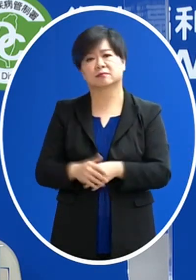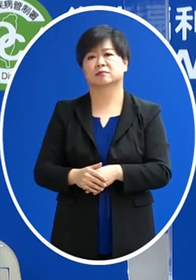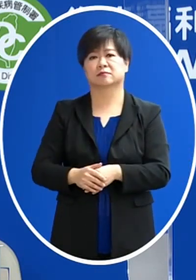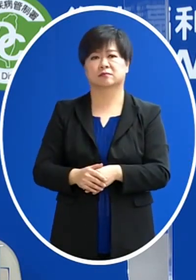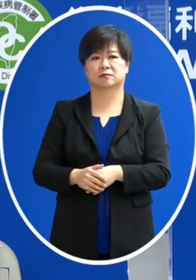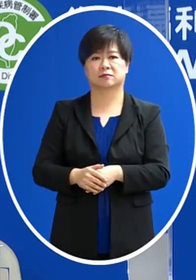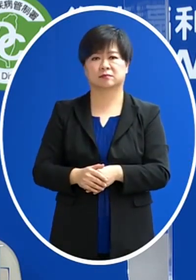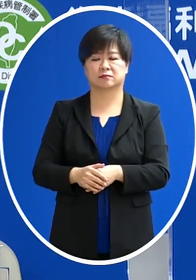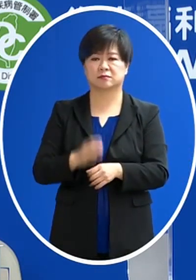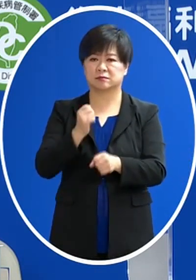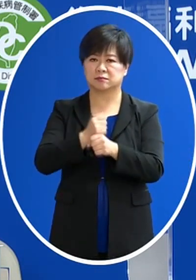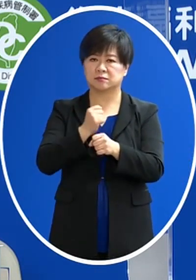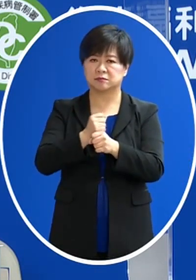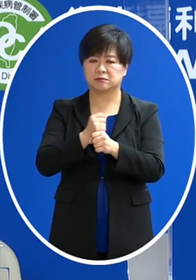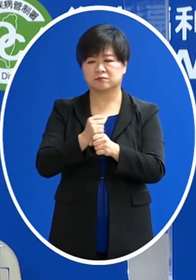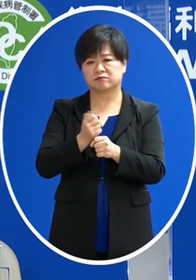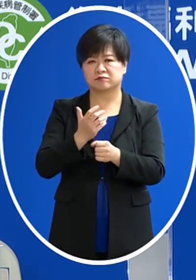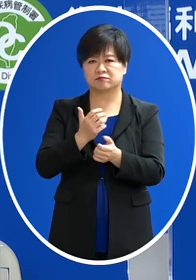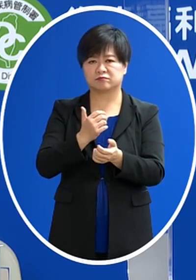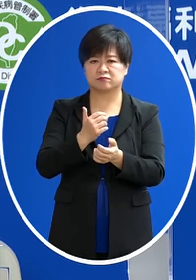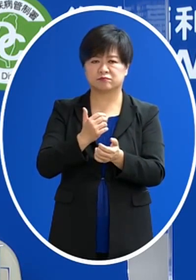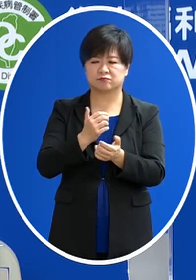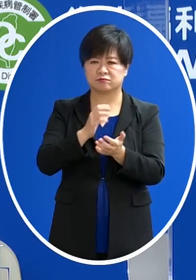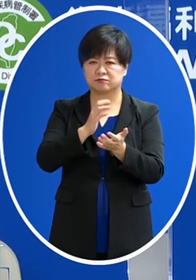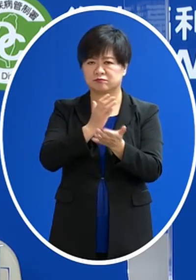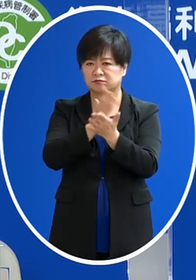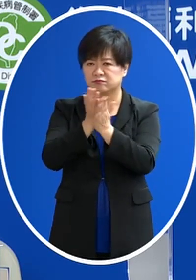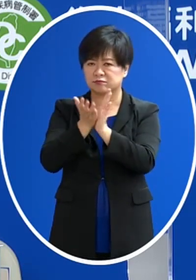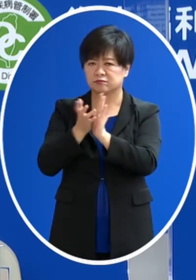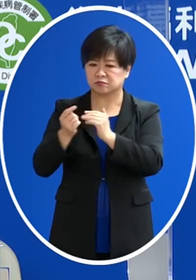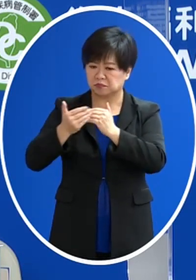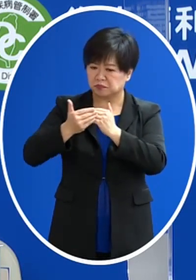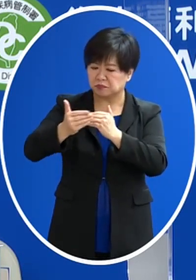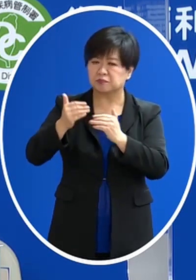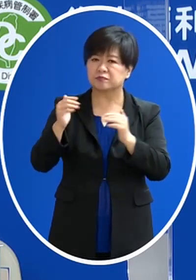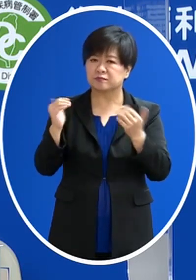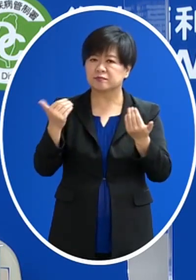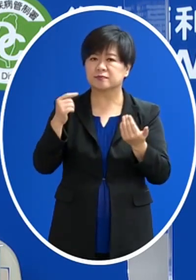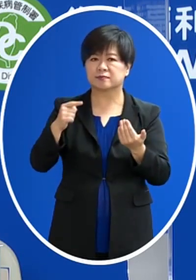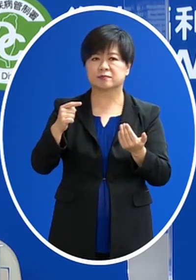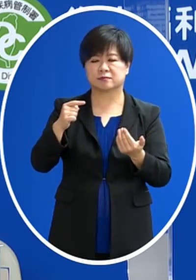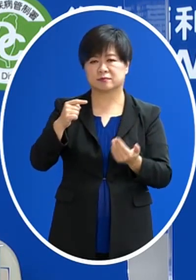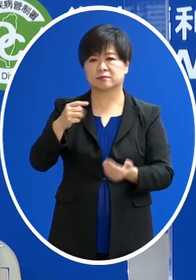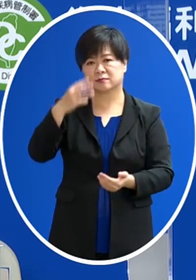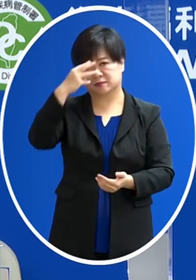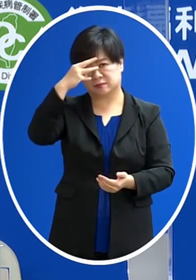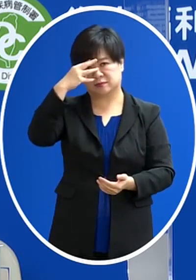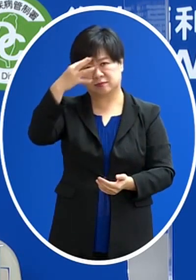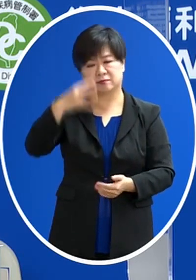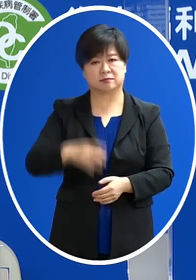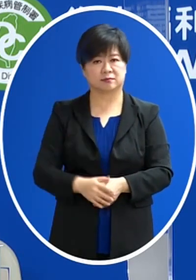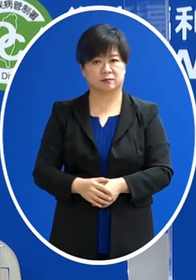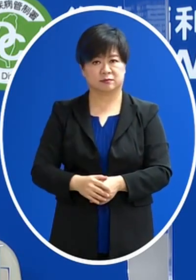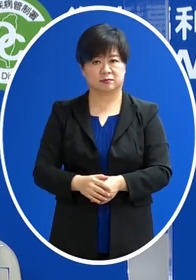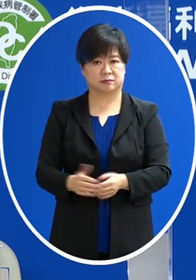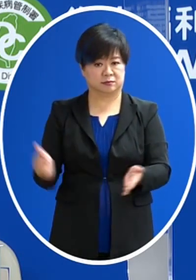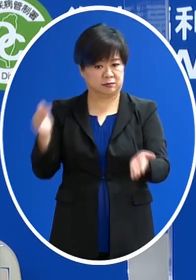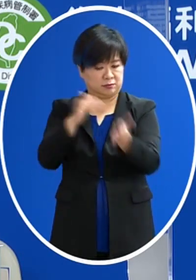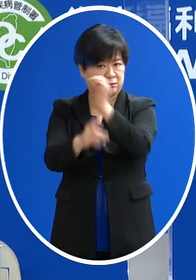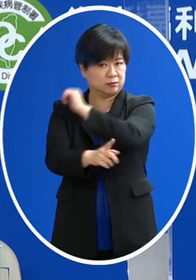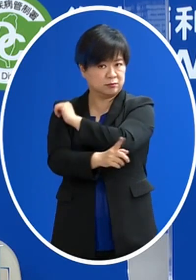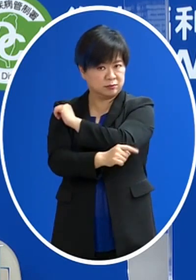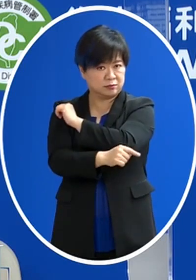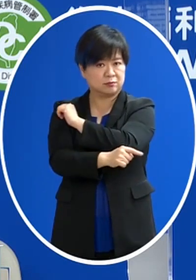个一切都能够就绪啊，所以这个部分可能，但是